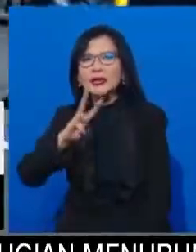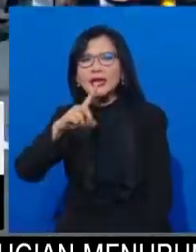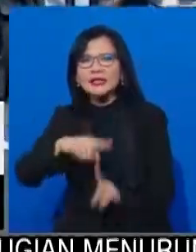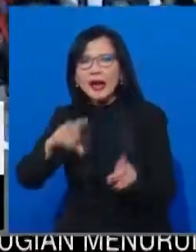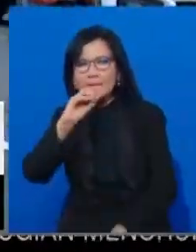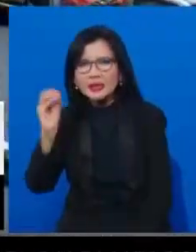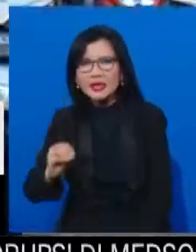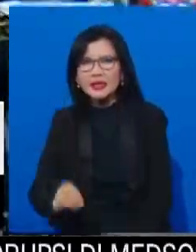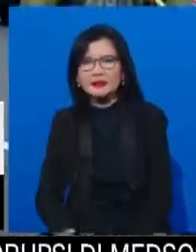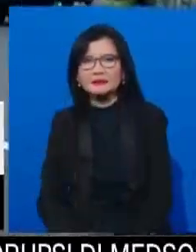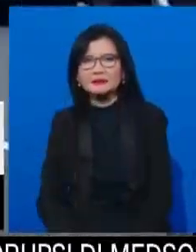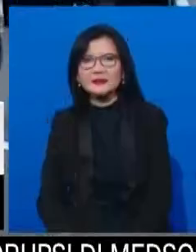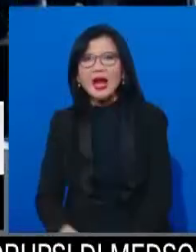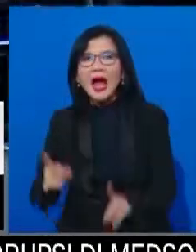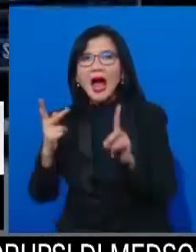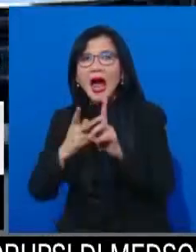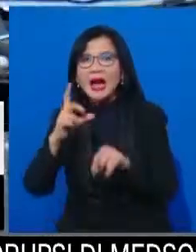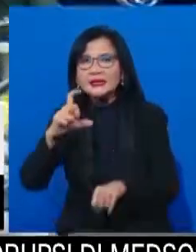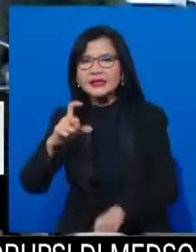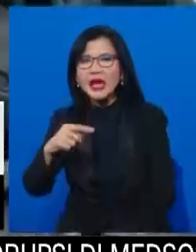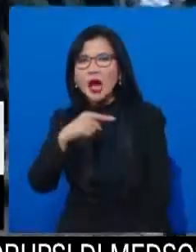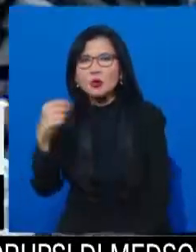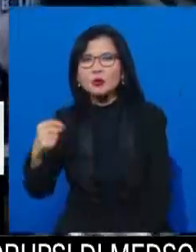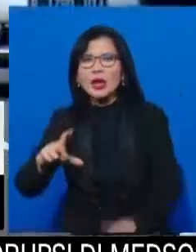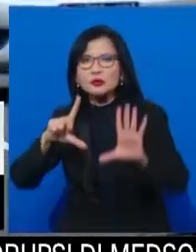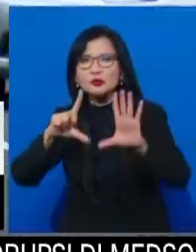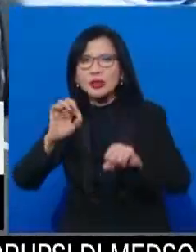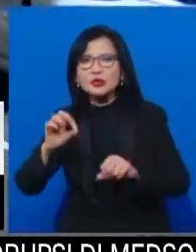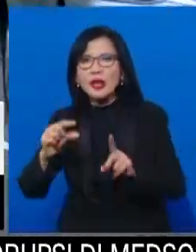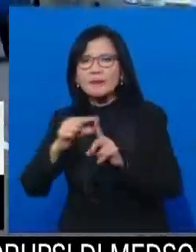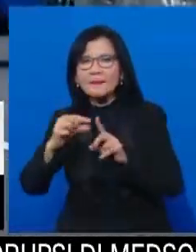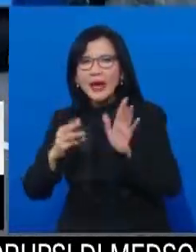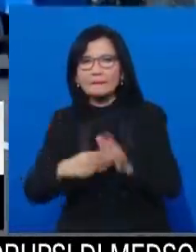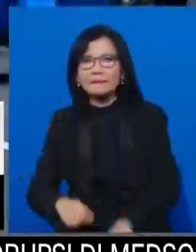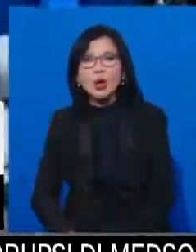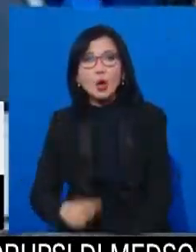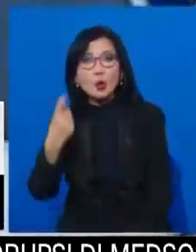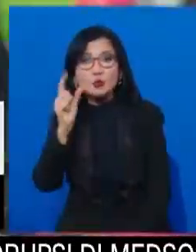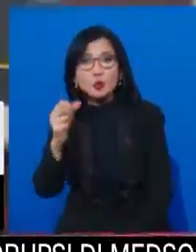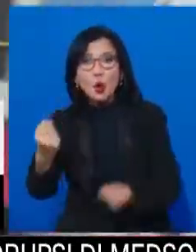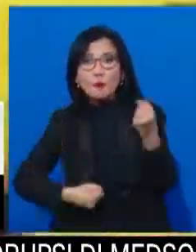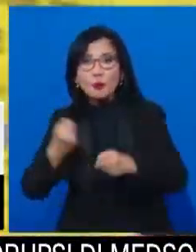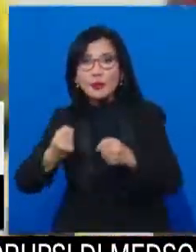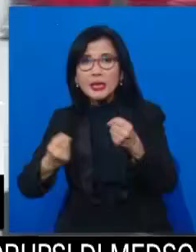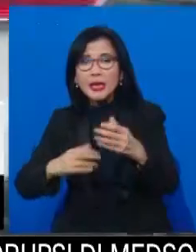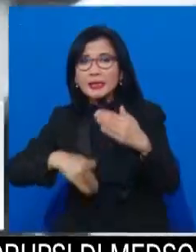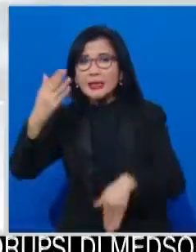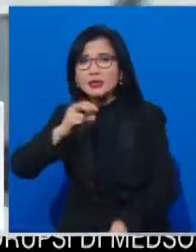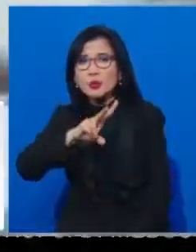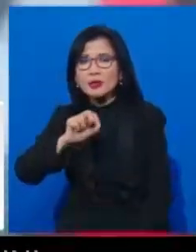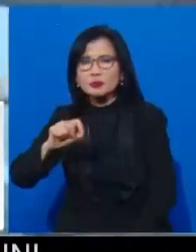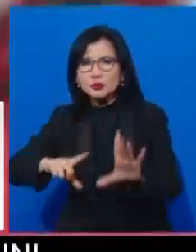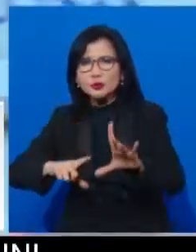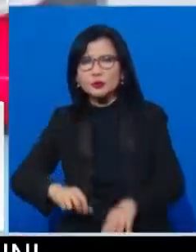3,5% dan hidrokarbon atau HC kurang 700 ppm. Sedangkan untuk kendaraan di atas tahun 2007,